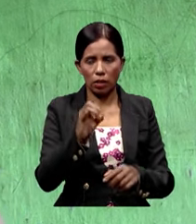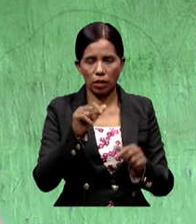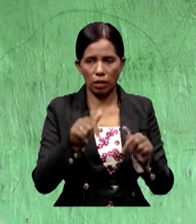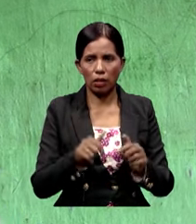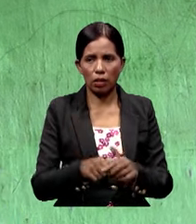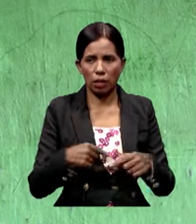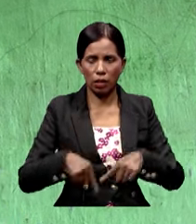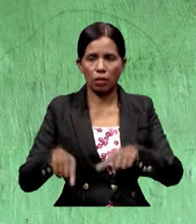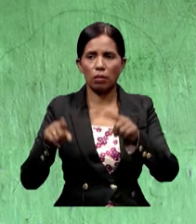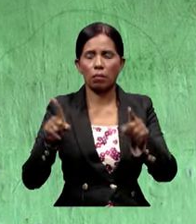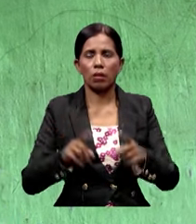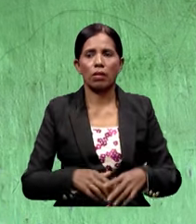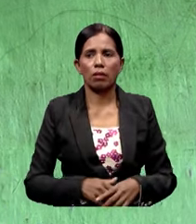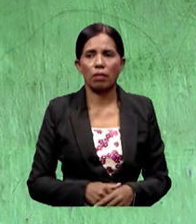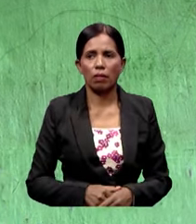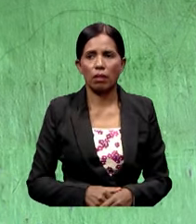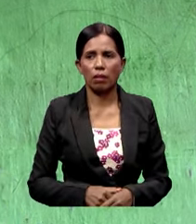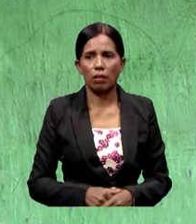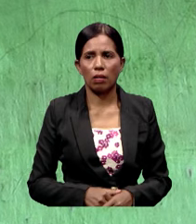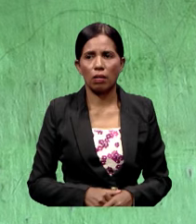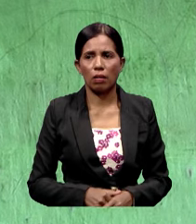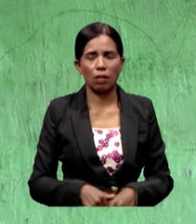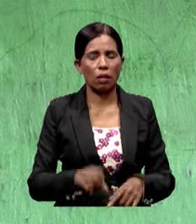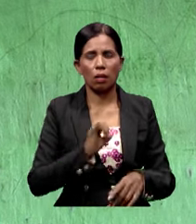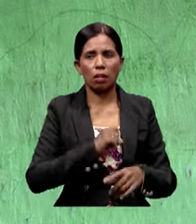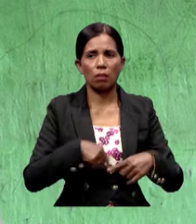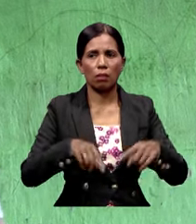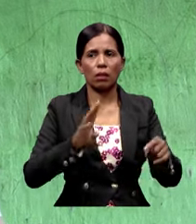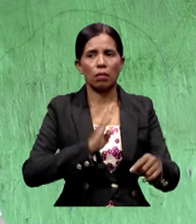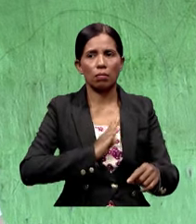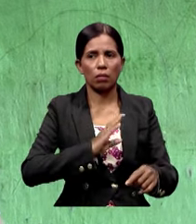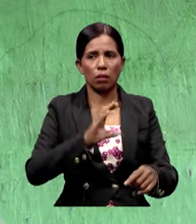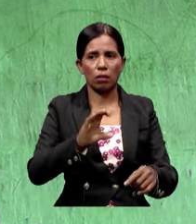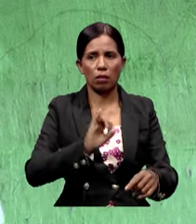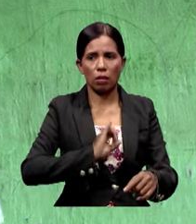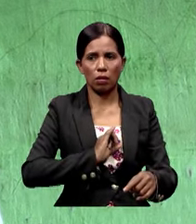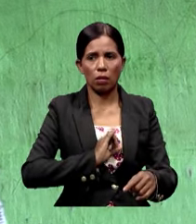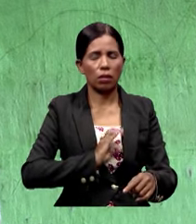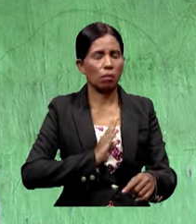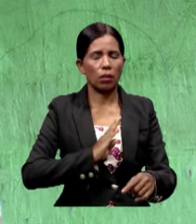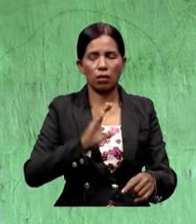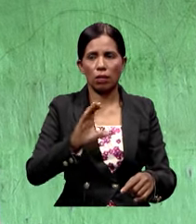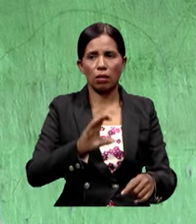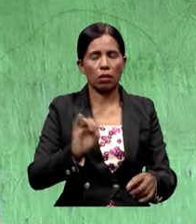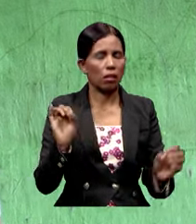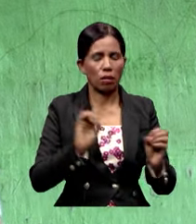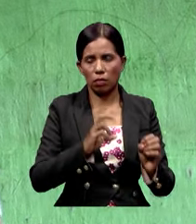ba valendo o Wafat bokau, halo. Bokau nungguin keluar kan, dua